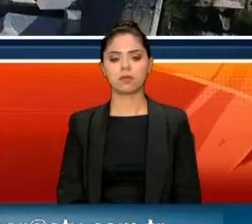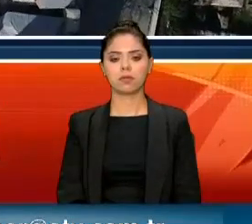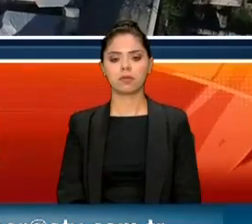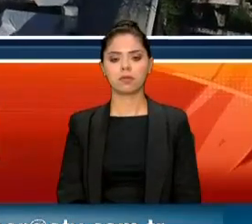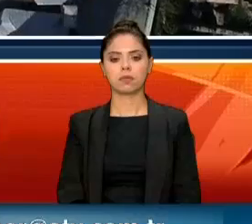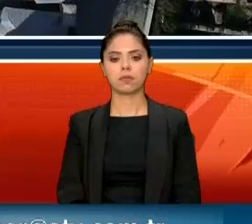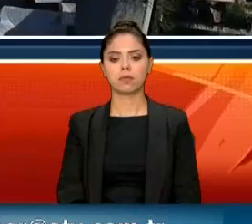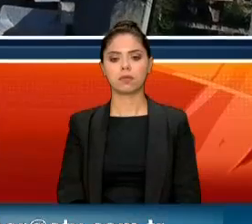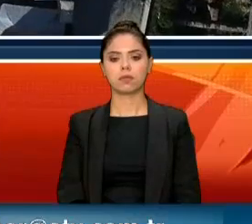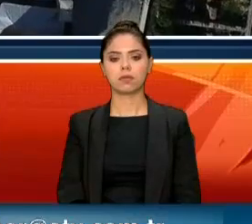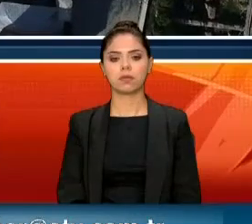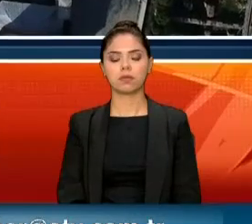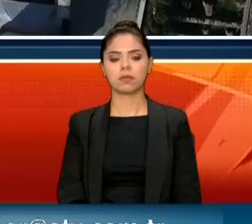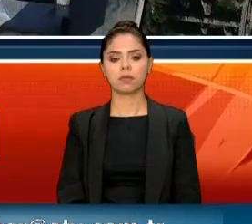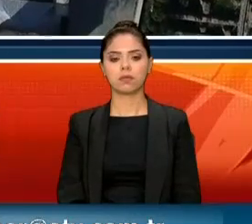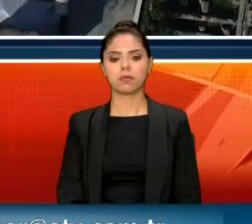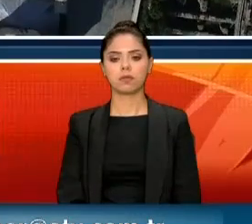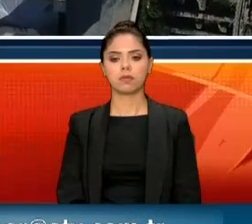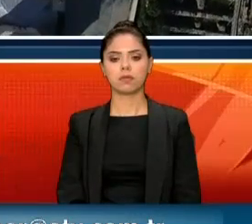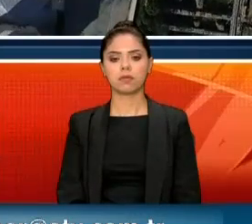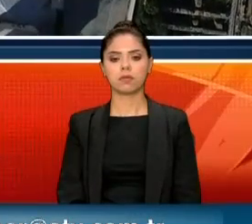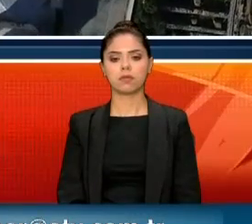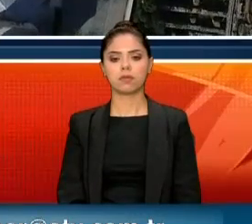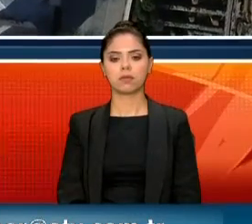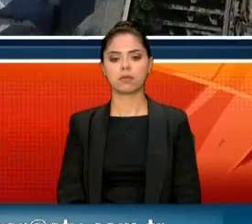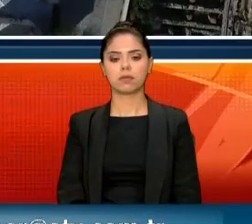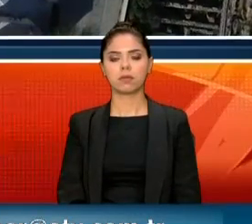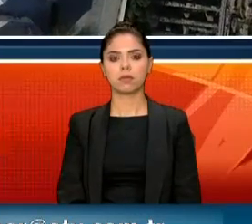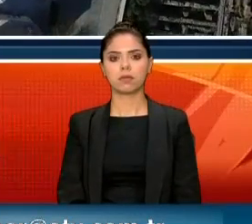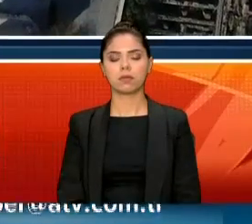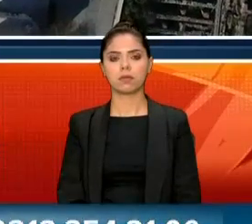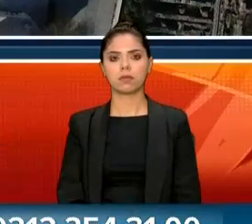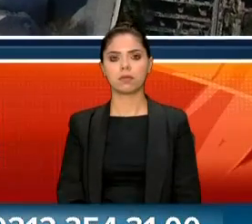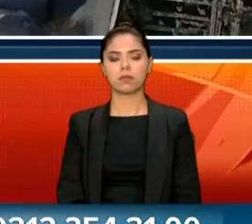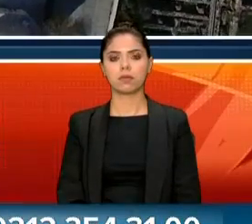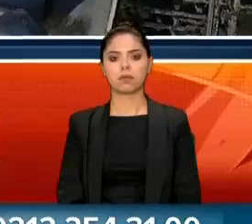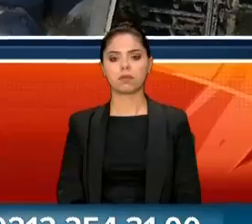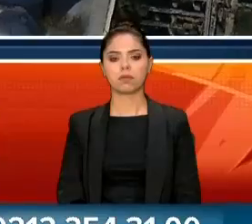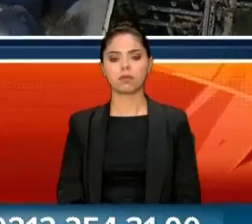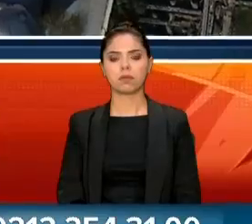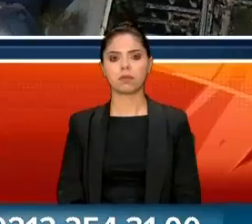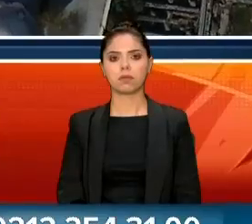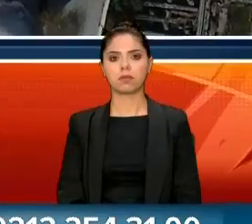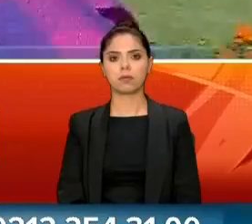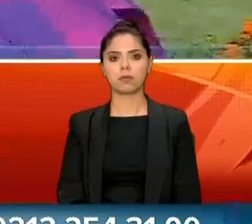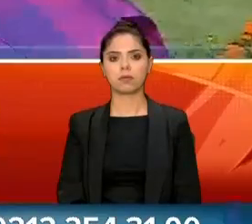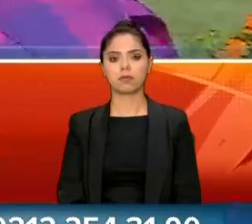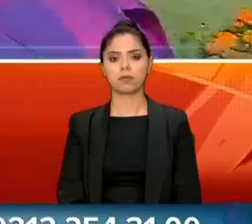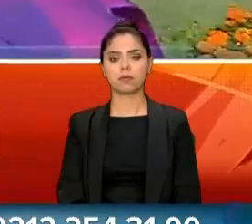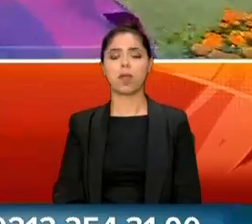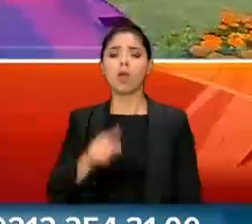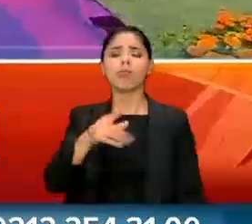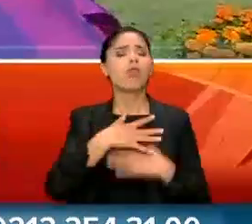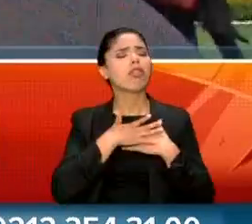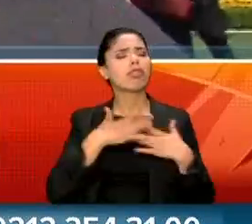ki 1000 ila 1500 civarında ancak bir cemaat orada oluşabilecek. Bundan daha